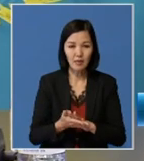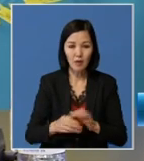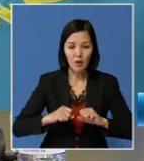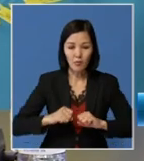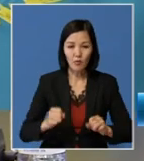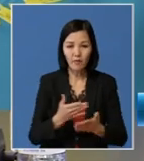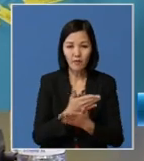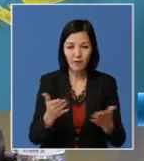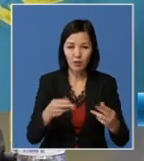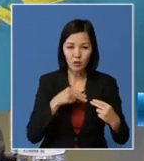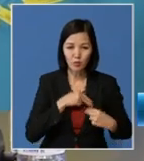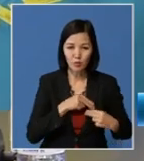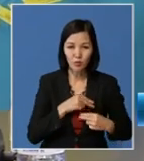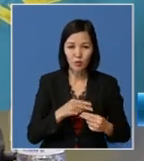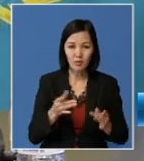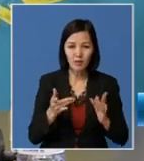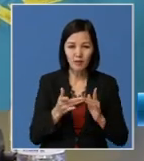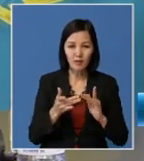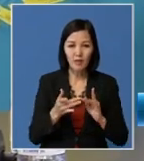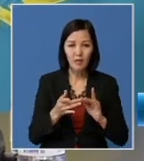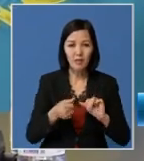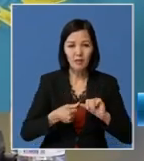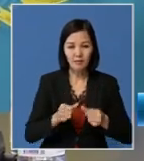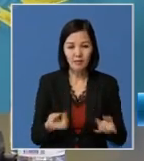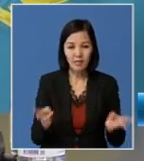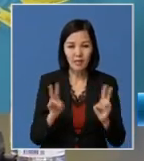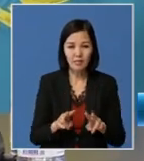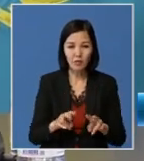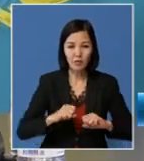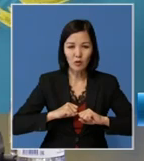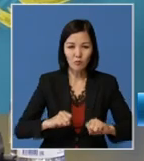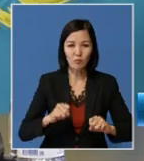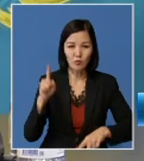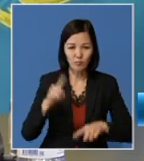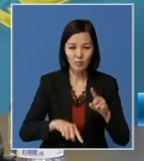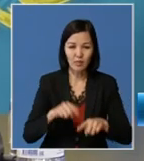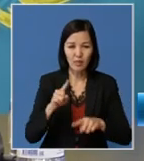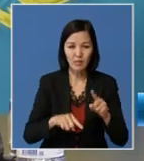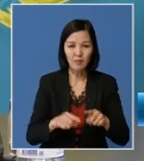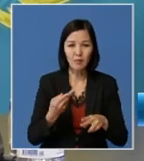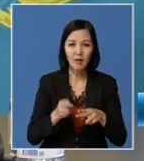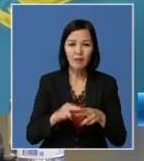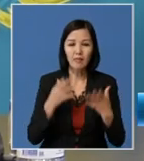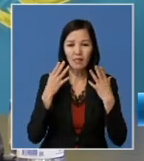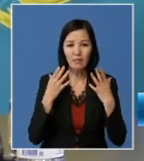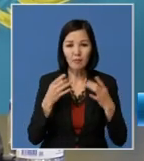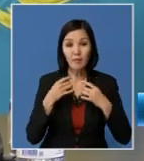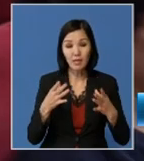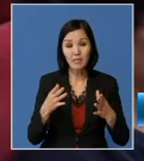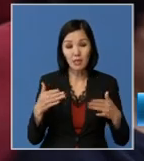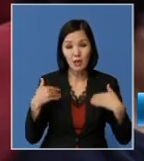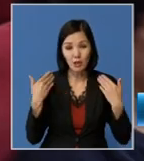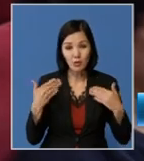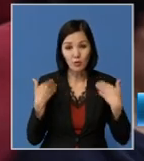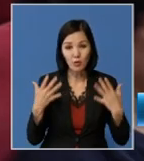Отечественной войны, навсегда останется для каждого из нас образцом мужества и патриотизма. В этот праздник я хочу пожелать каждому из